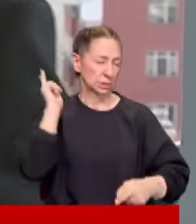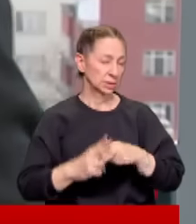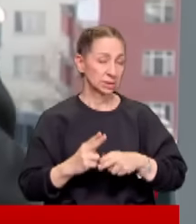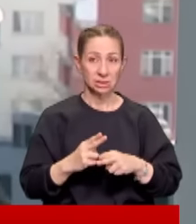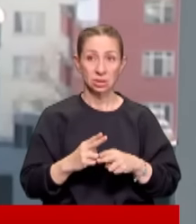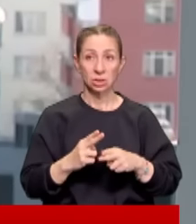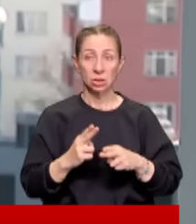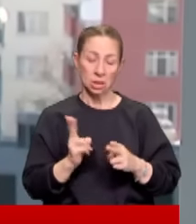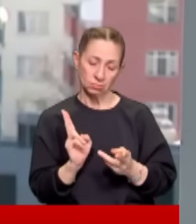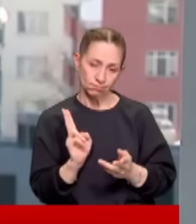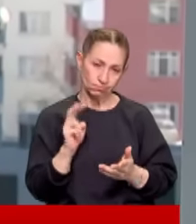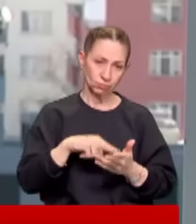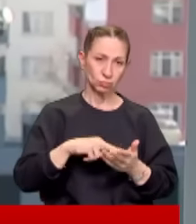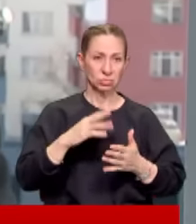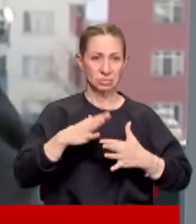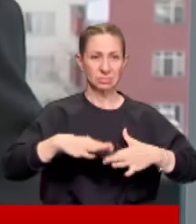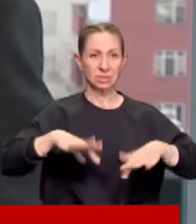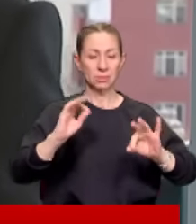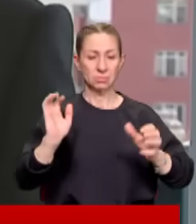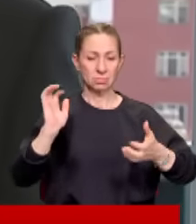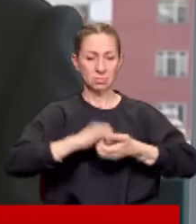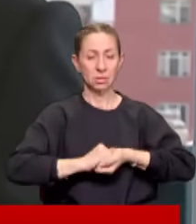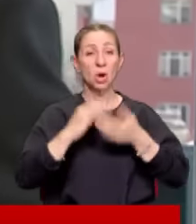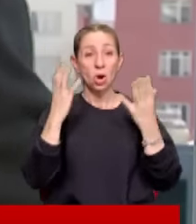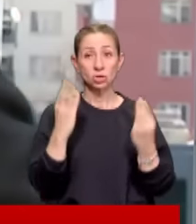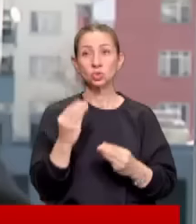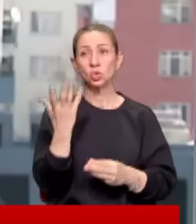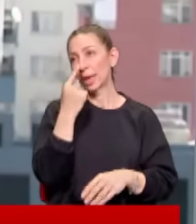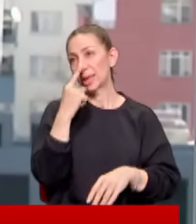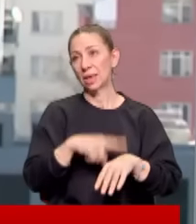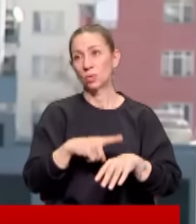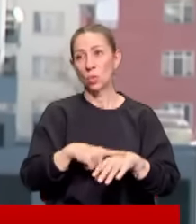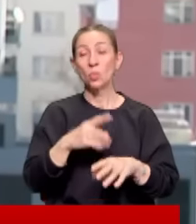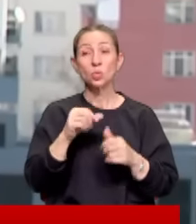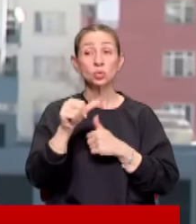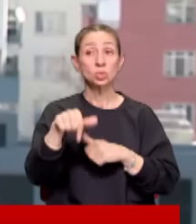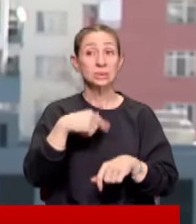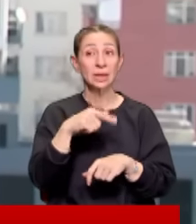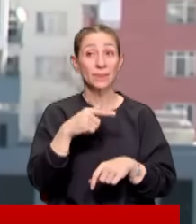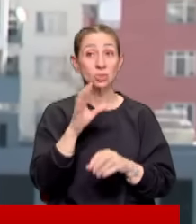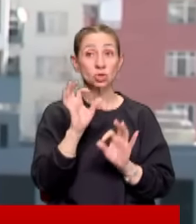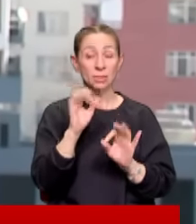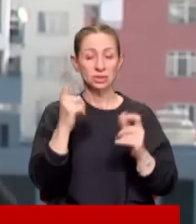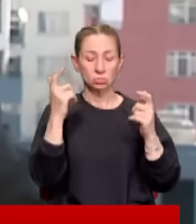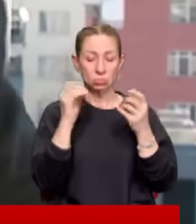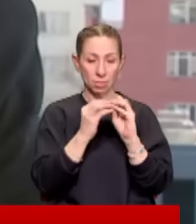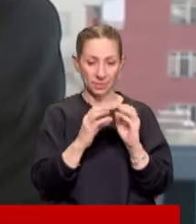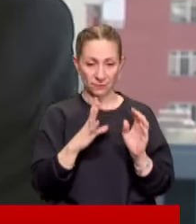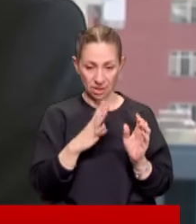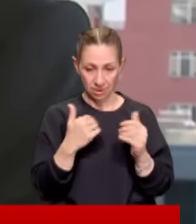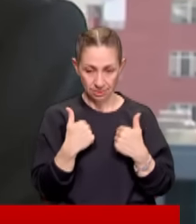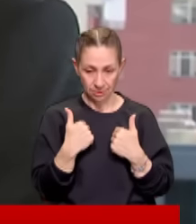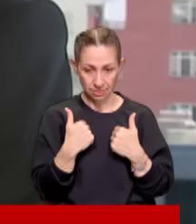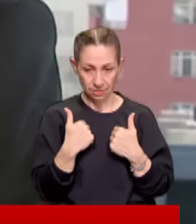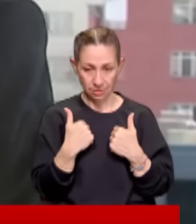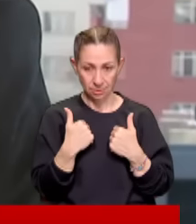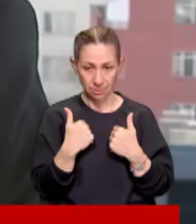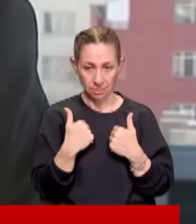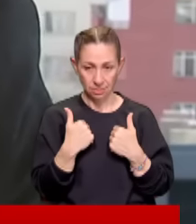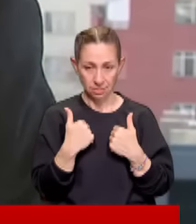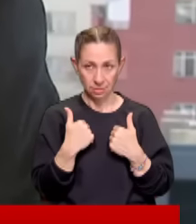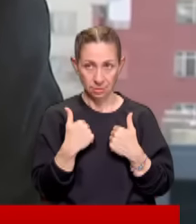şekilde toparlanabileceğine, birbirlerine kenetlenebileceğine çok inanıyorum. Çünkü uzun zamandır şöyle bir sorunumuz var.